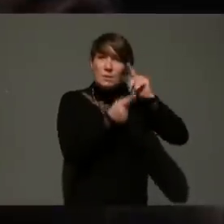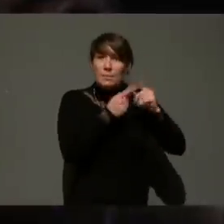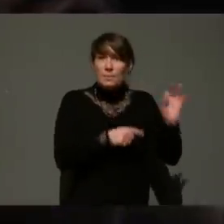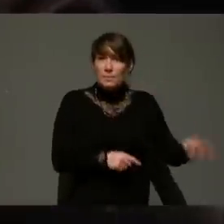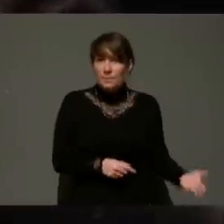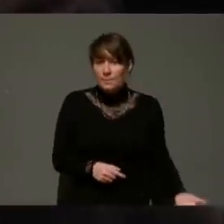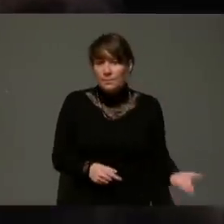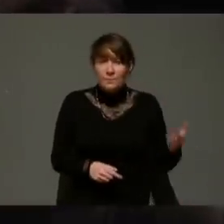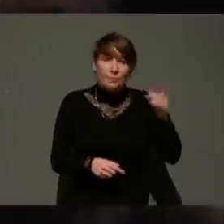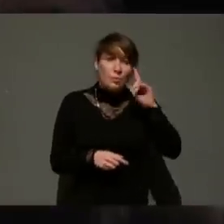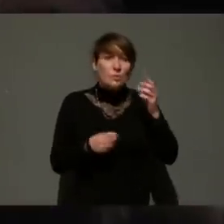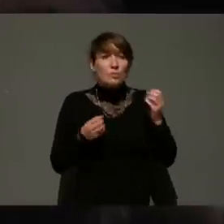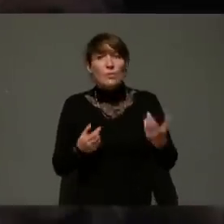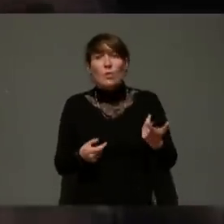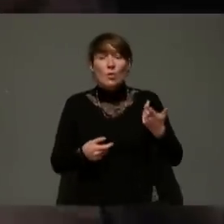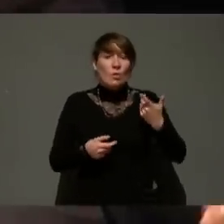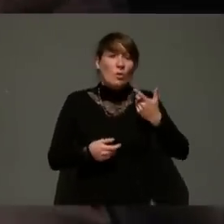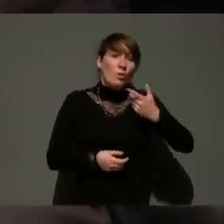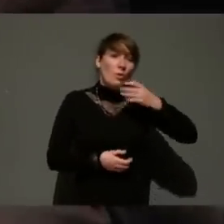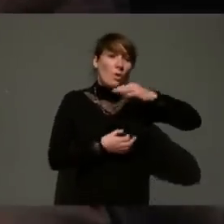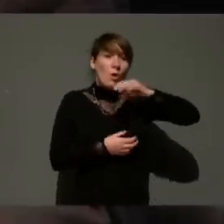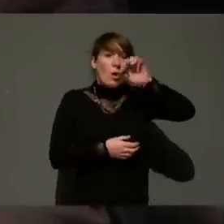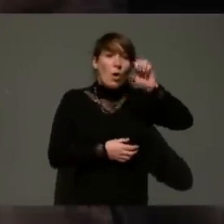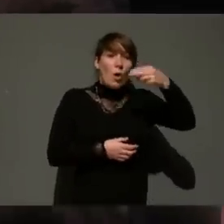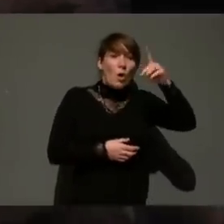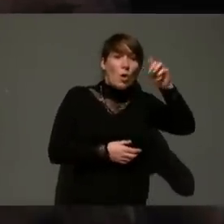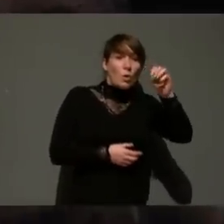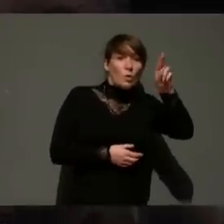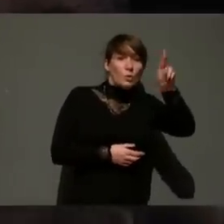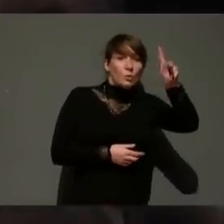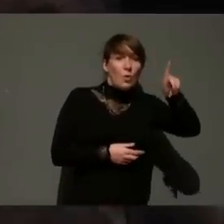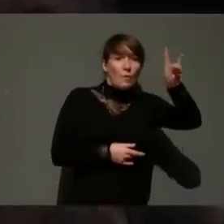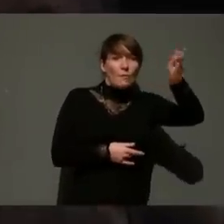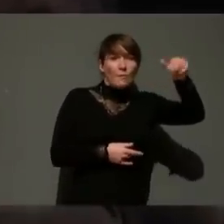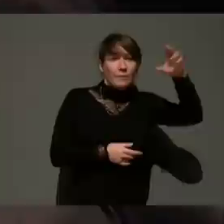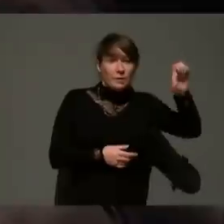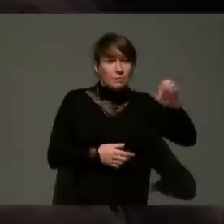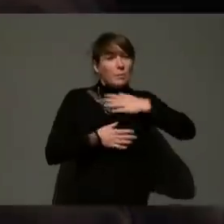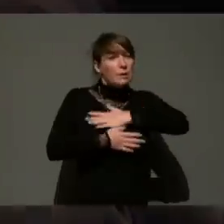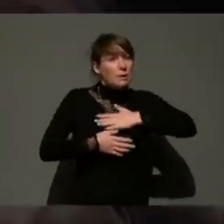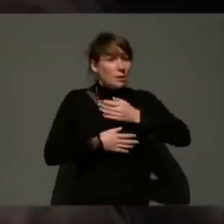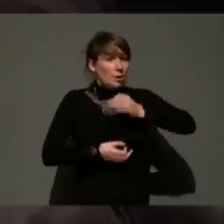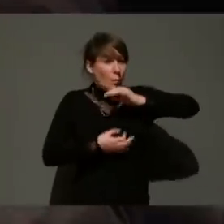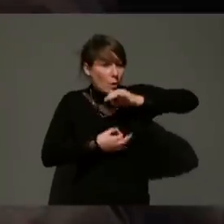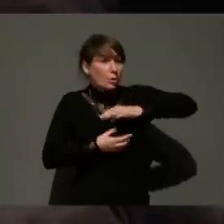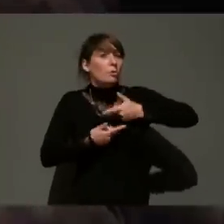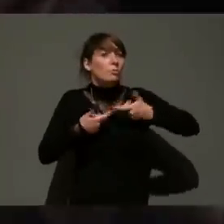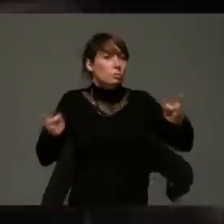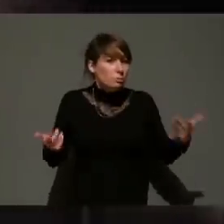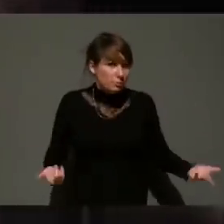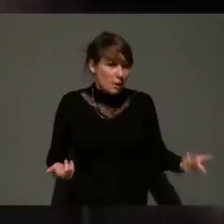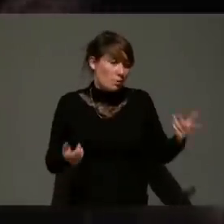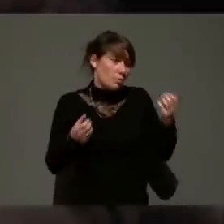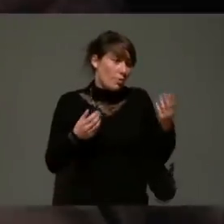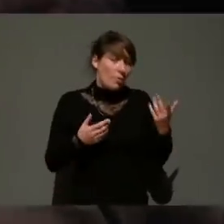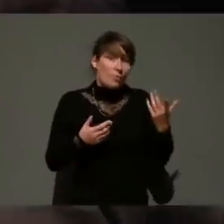vite quelquefois de la fameuse libération des endorphines, le plaisir et autres. Je crois qu'il y a une réalité.